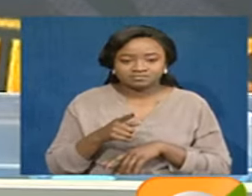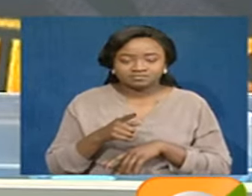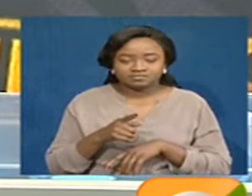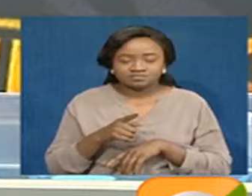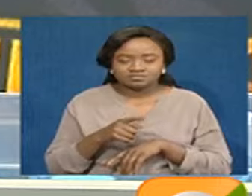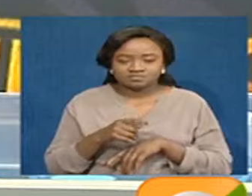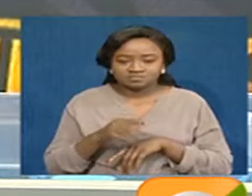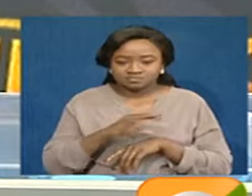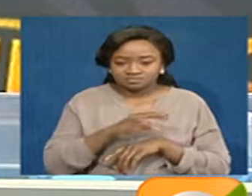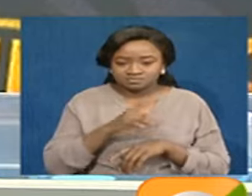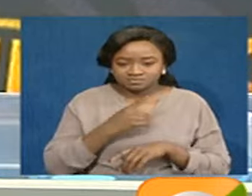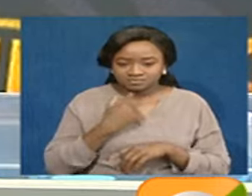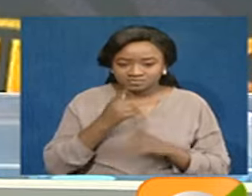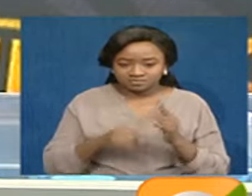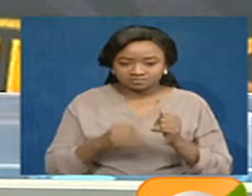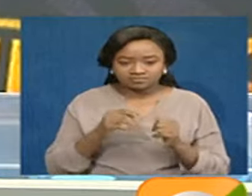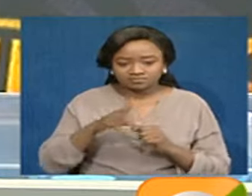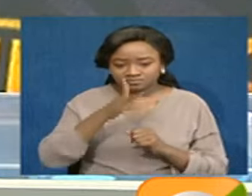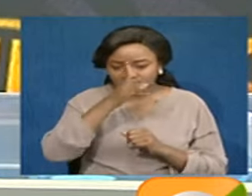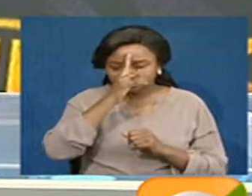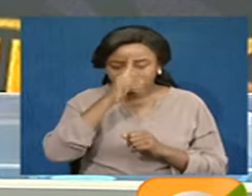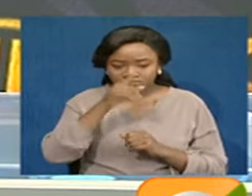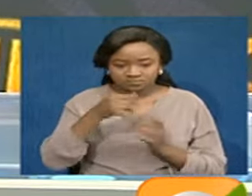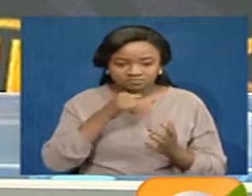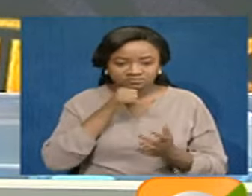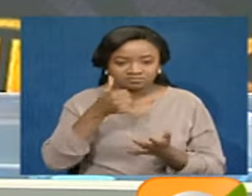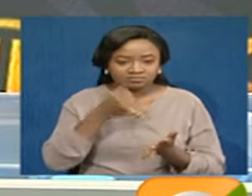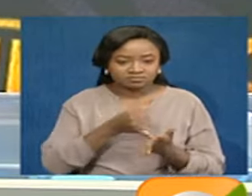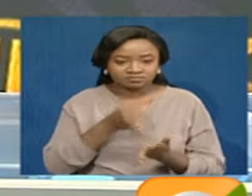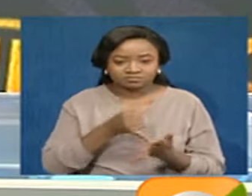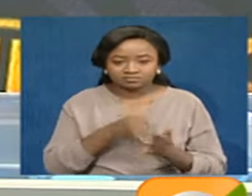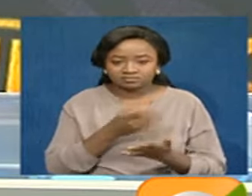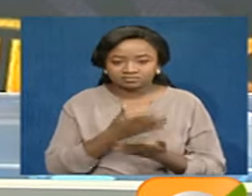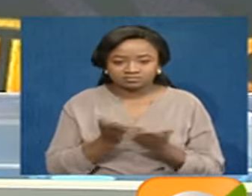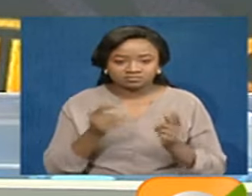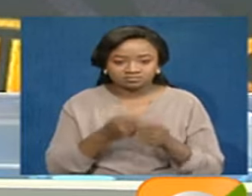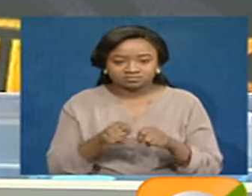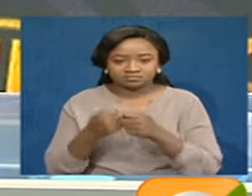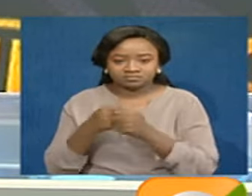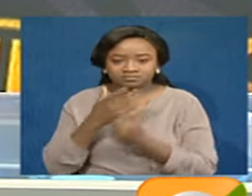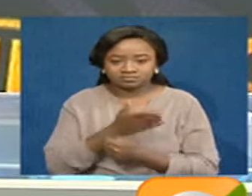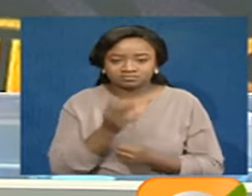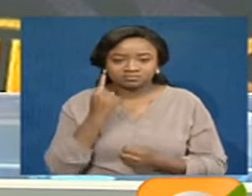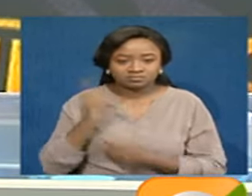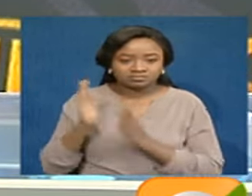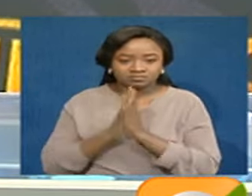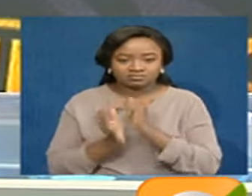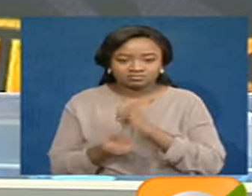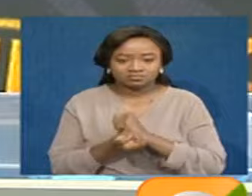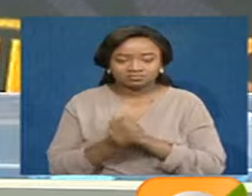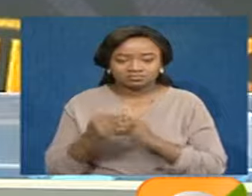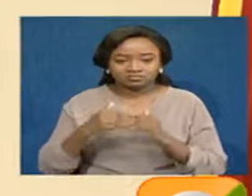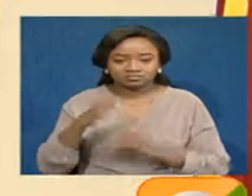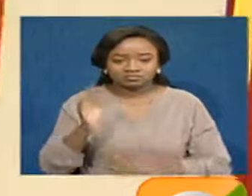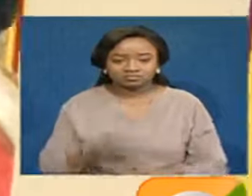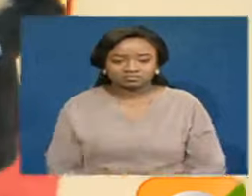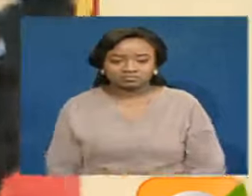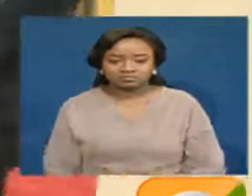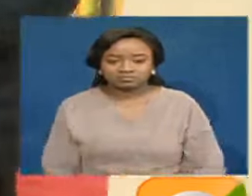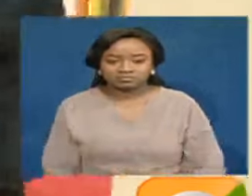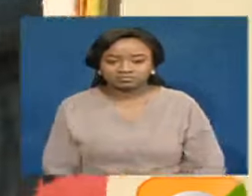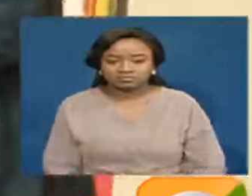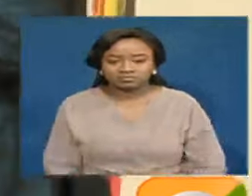wa polisi hawakuhusika kwa vyovyote kwa utekaji nyara huo, kama anavyotuarifu sasa Emmanuel Toro.